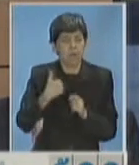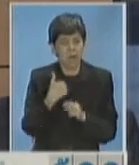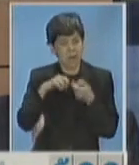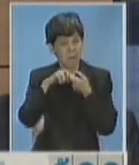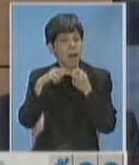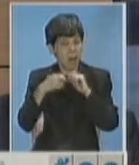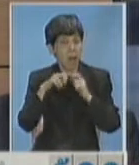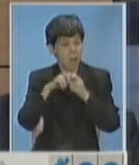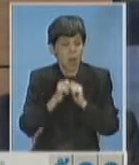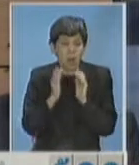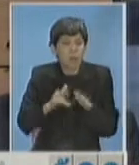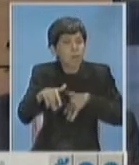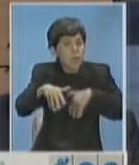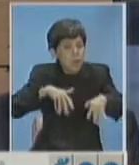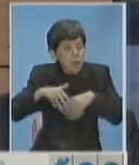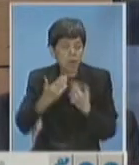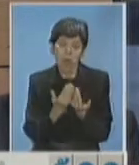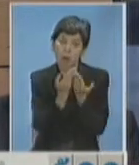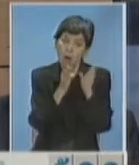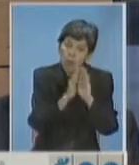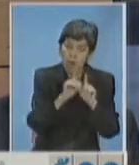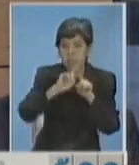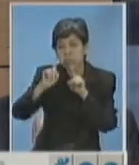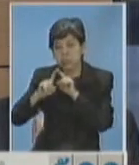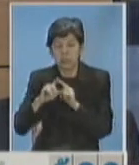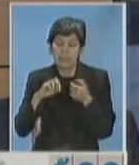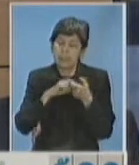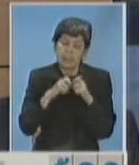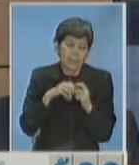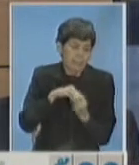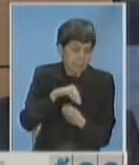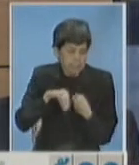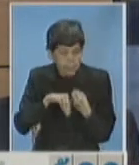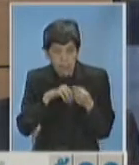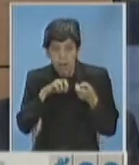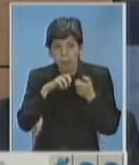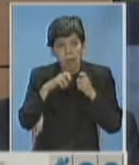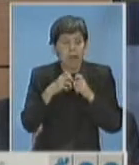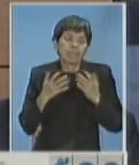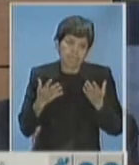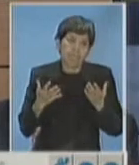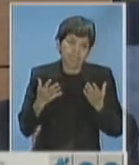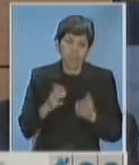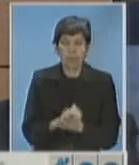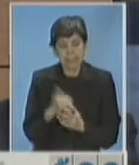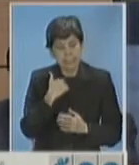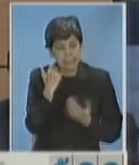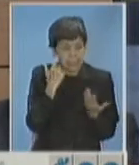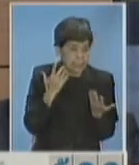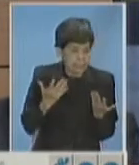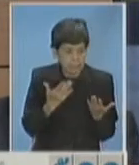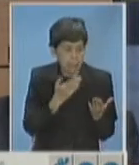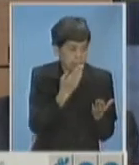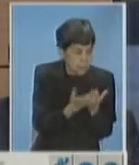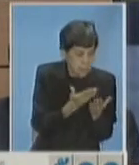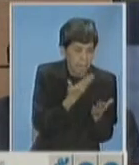ปัญหาที่พี่น้องประชาชนทุกครัวเรือนกำลังประสบอยู่ในขณะนี้หันขวาก็